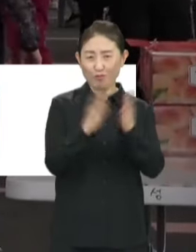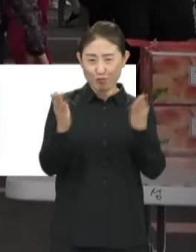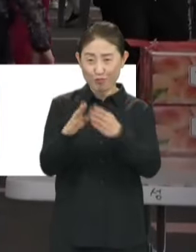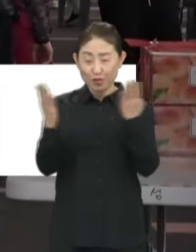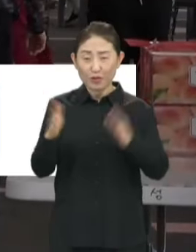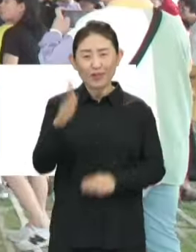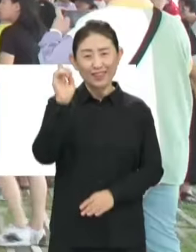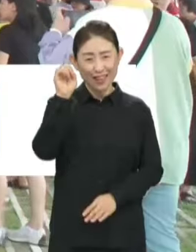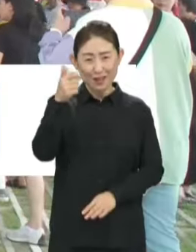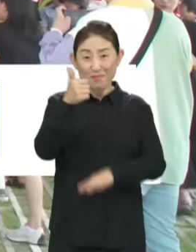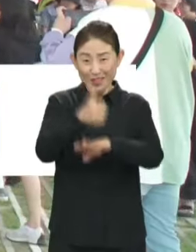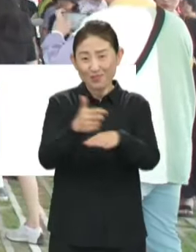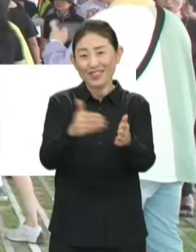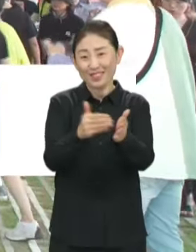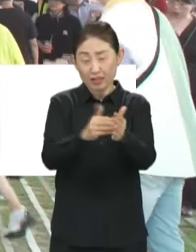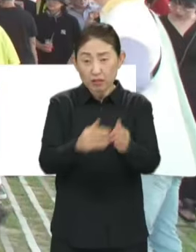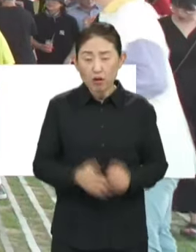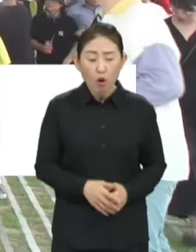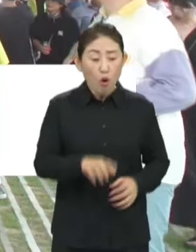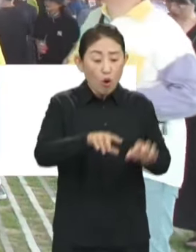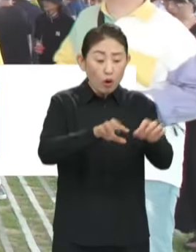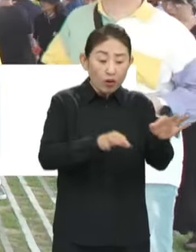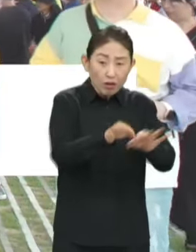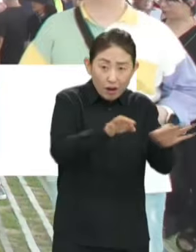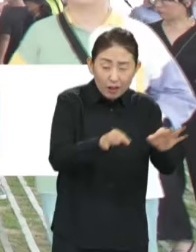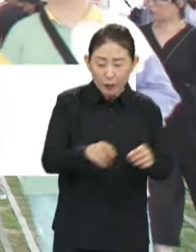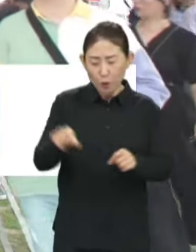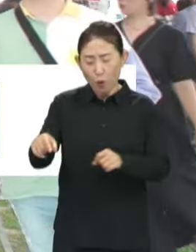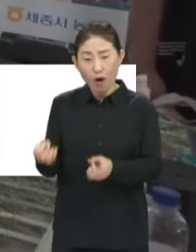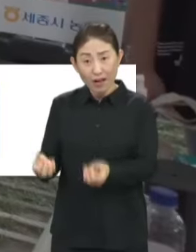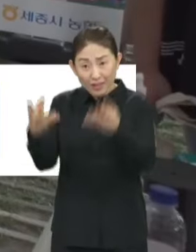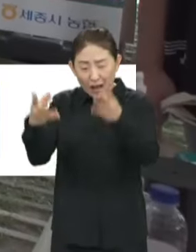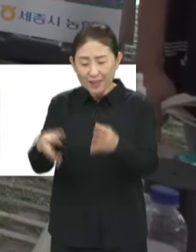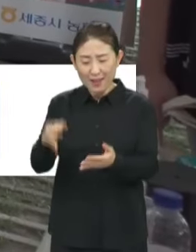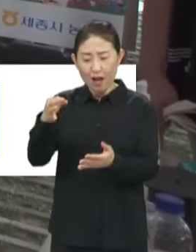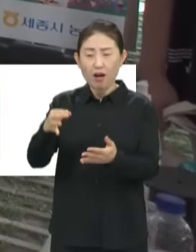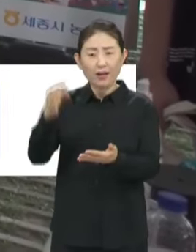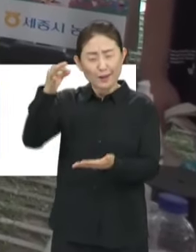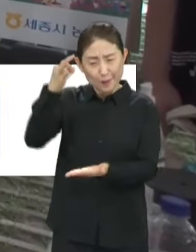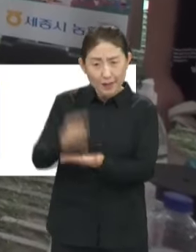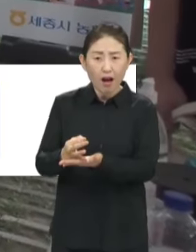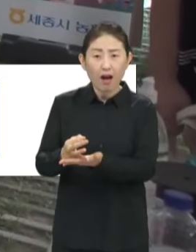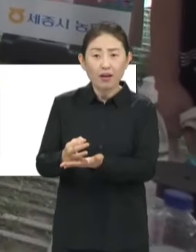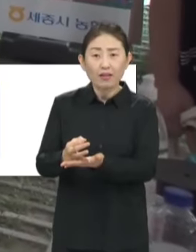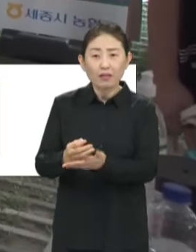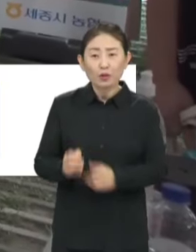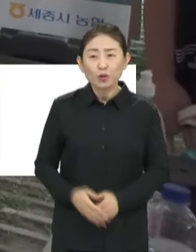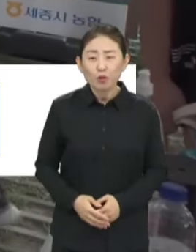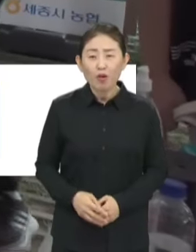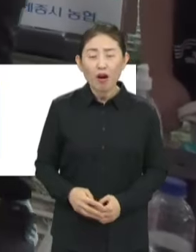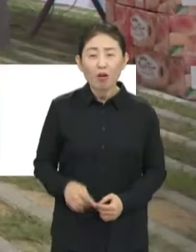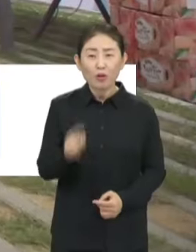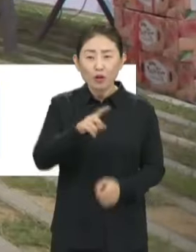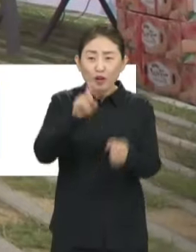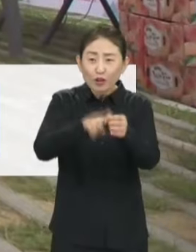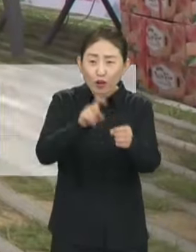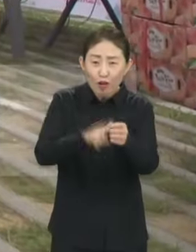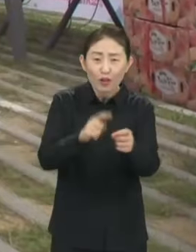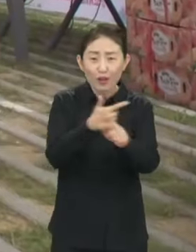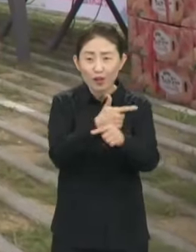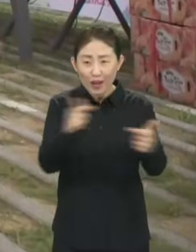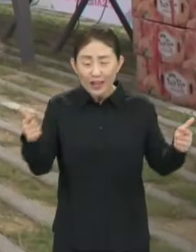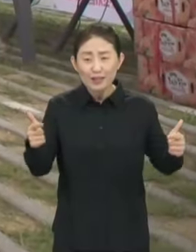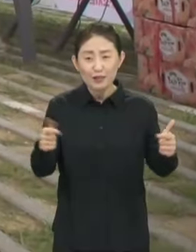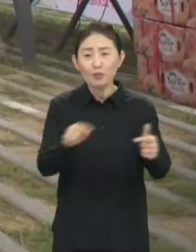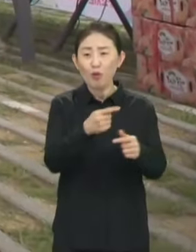이어지는 이번 축제에선 시중 가격보다 저렴하게 복숭아를 구입할 수 있으며 복숭화 가래떡 뽑기 등 복숭아와 관련된